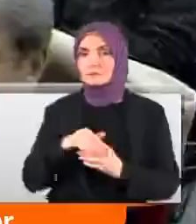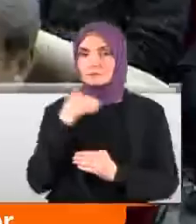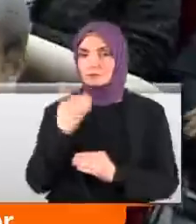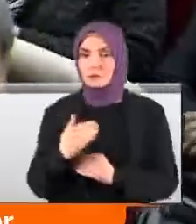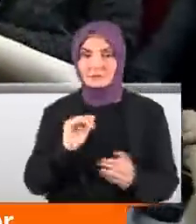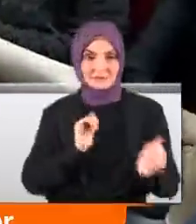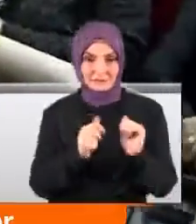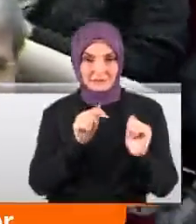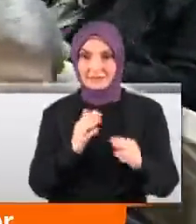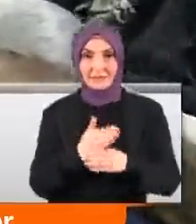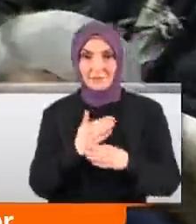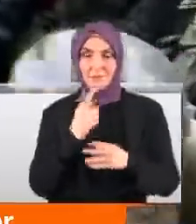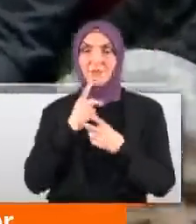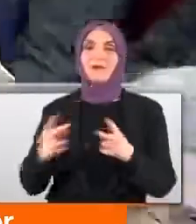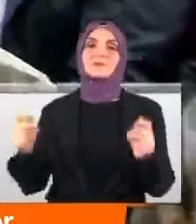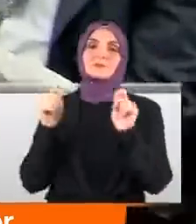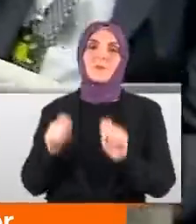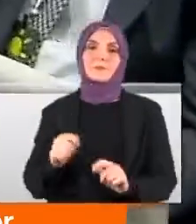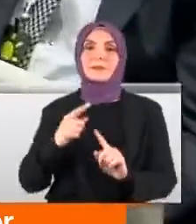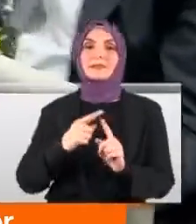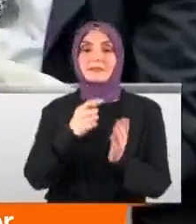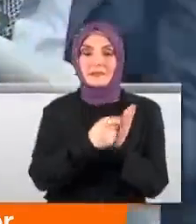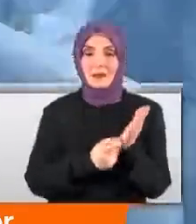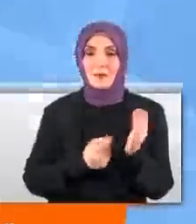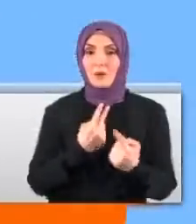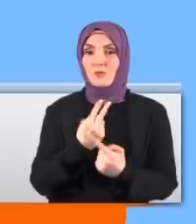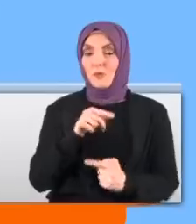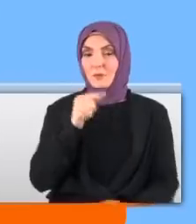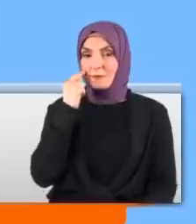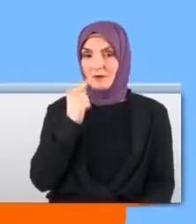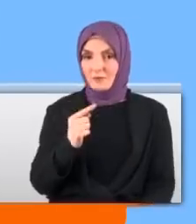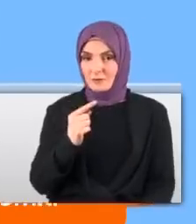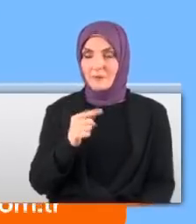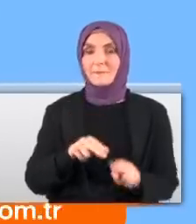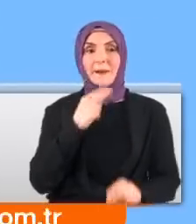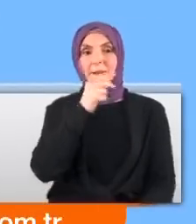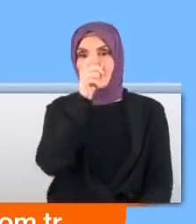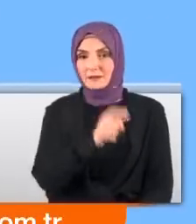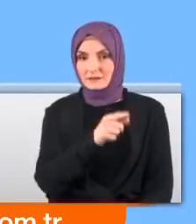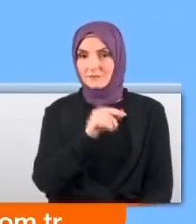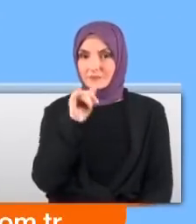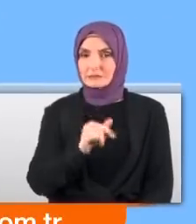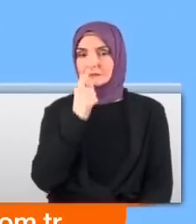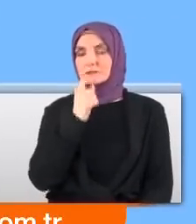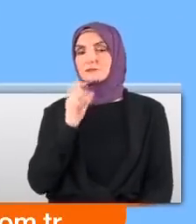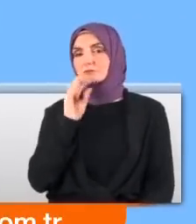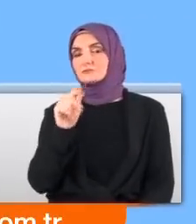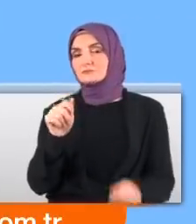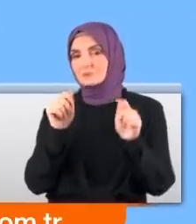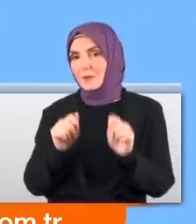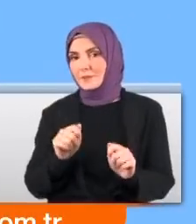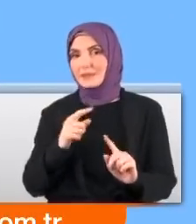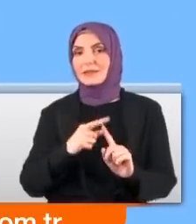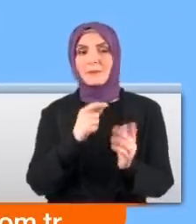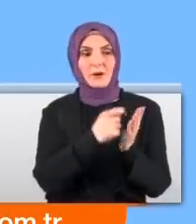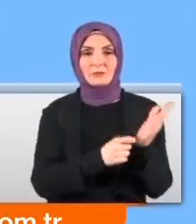ifşa etti. Çıray temayül yoklamasını da Genel Başkanı Meral Akşener'i de yerden yere vurdu. Temayül için uyduruk